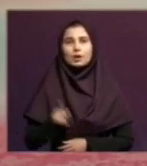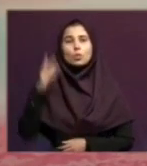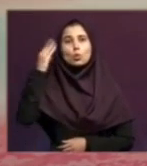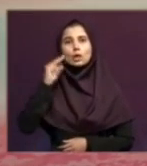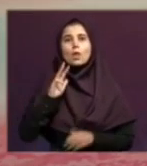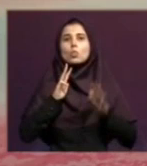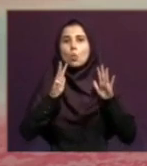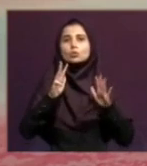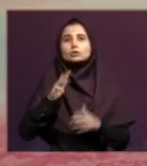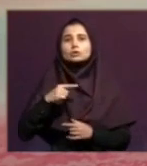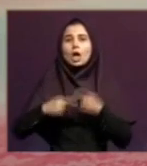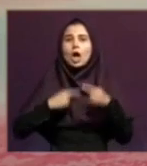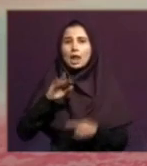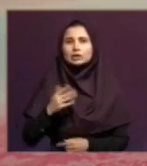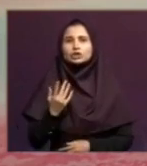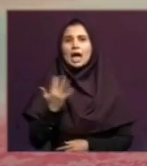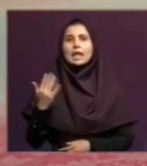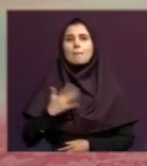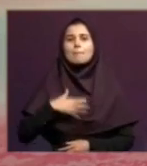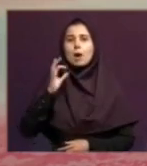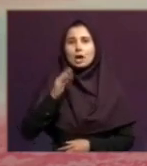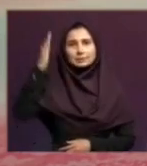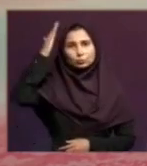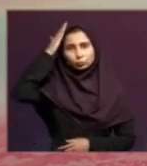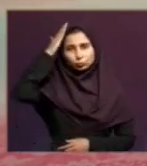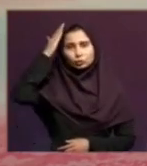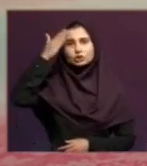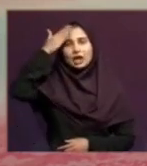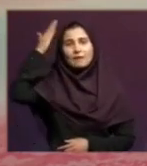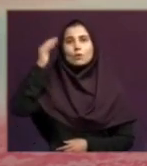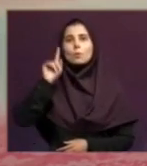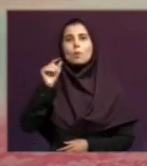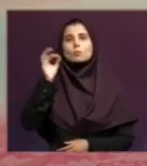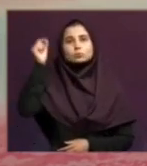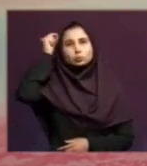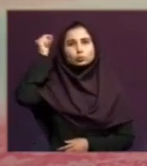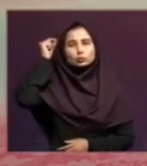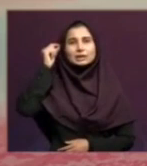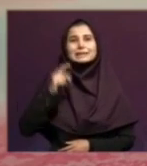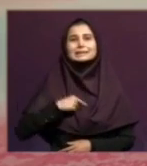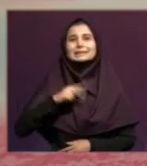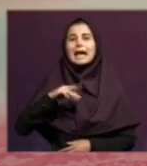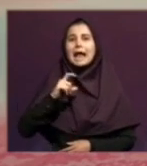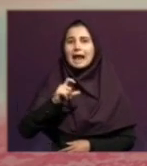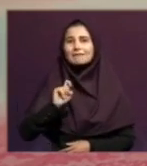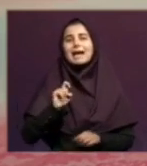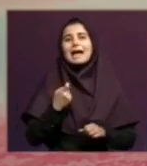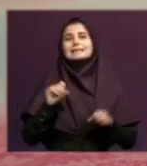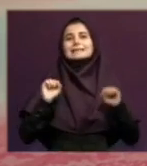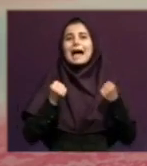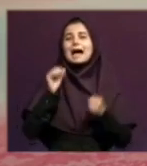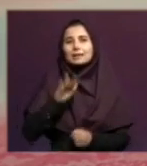دختر 9 ساله من چند ماهیه که کف سرش پوسته های زرد و سخت ایجاد شده،